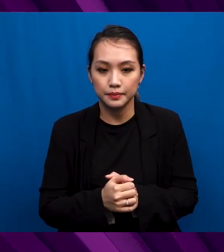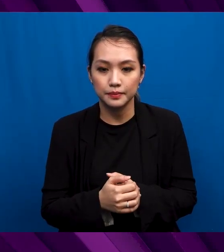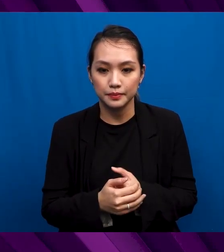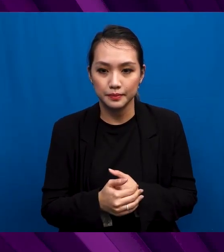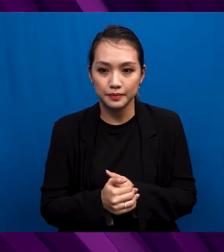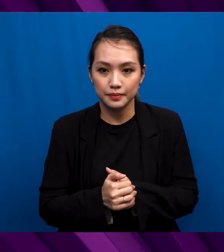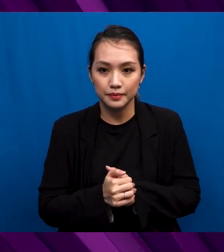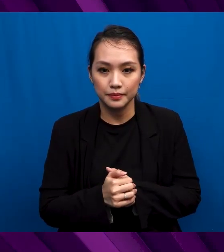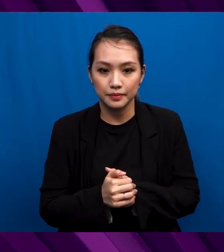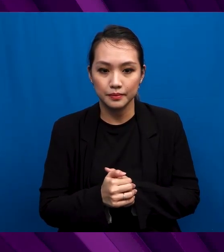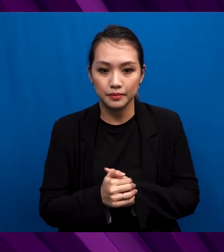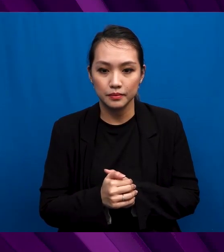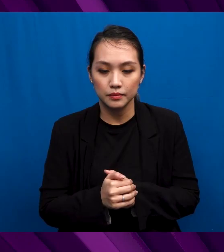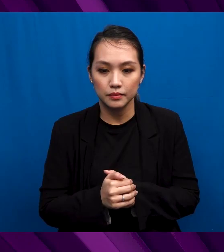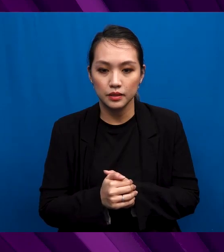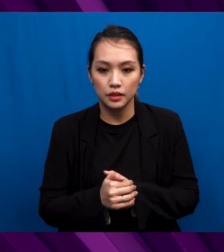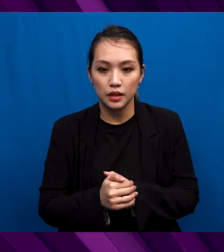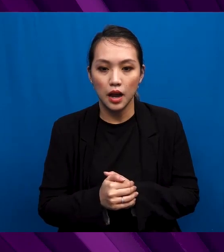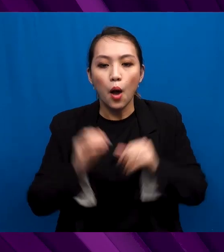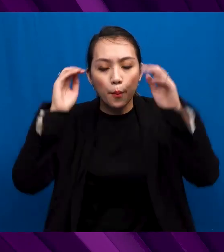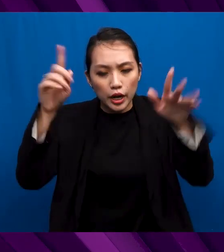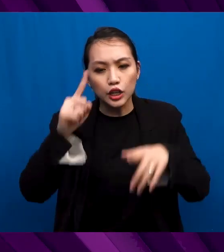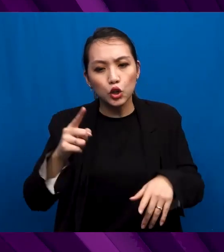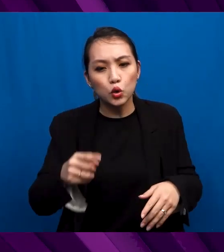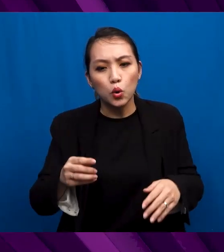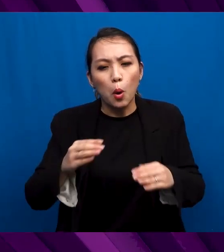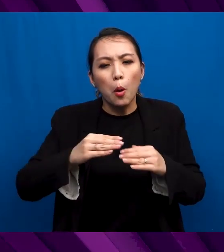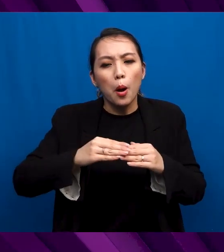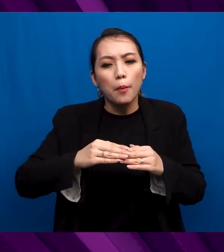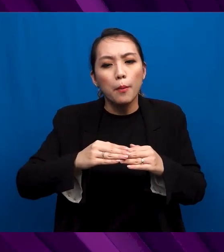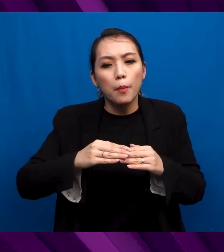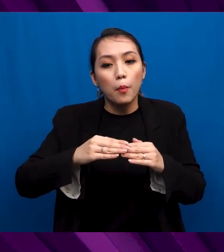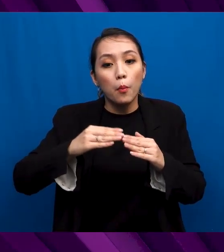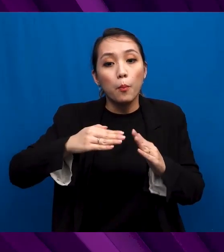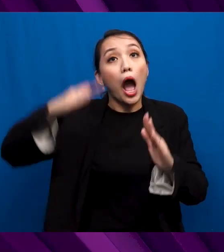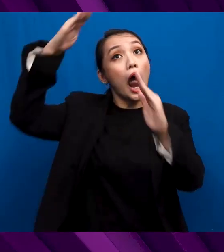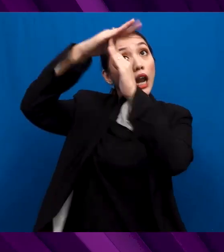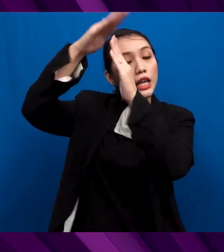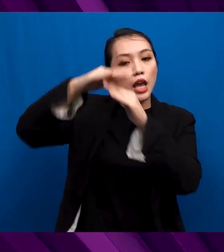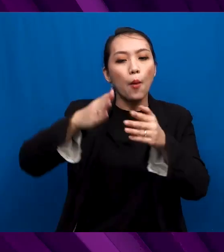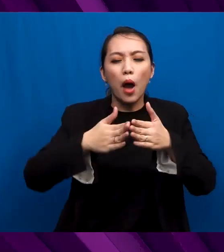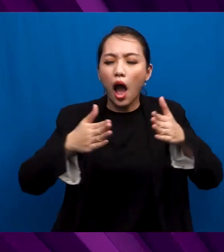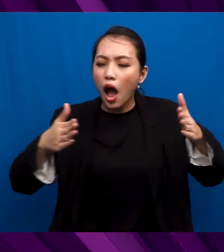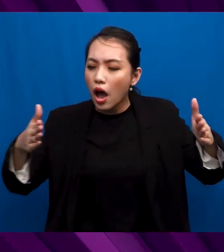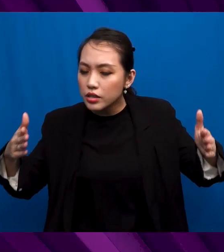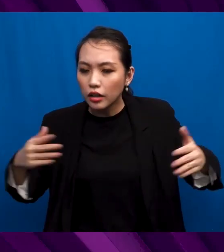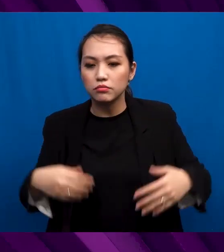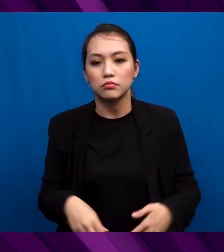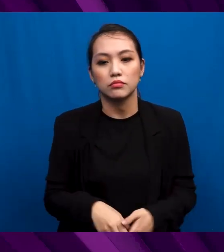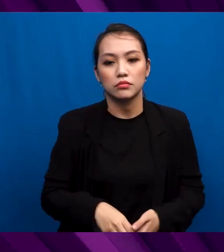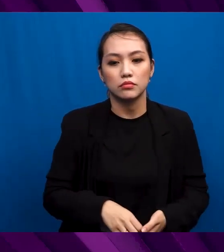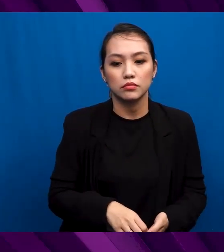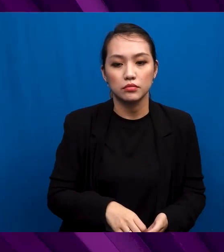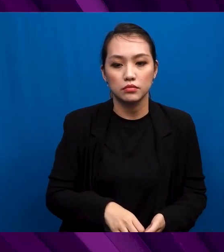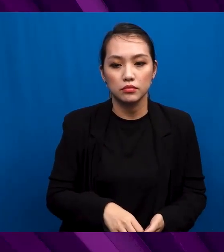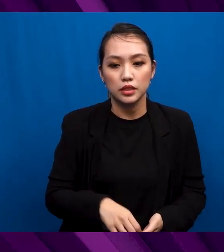Bukan karena Musa pilih kasih, tapi memang karena Lewi adalah klan atau suku hamba-hamba Tuhan.